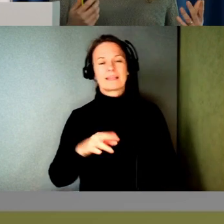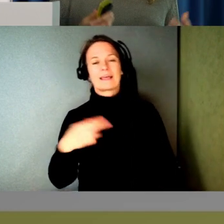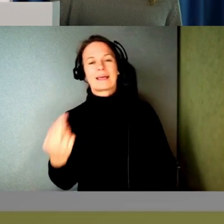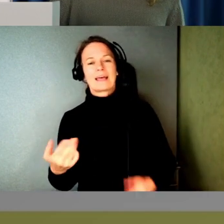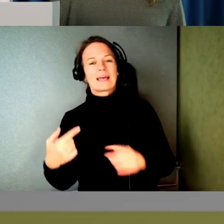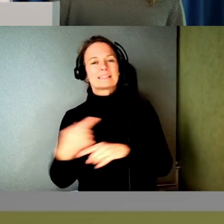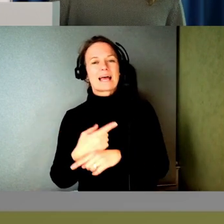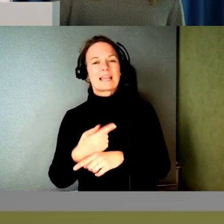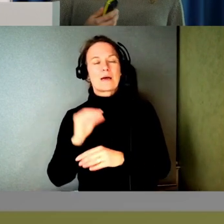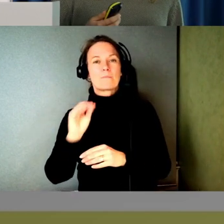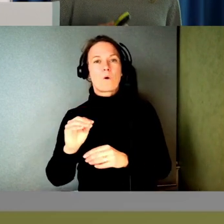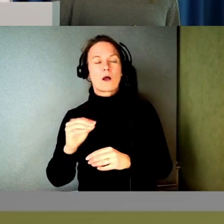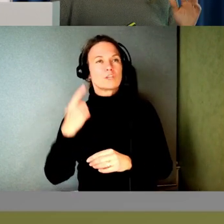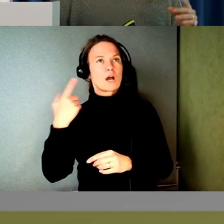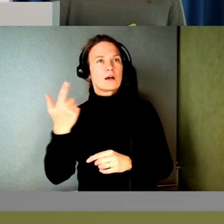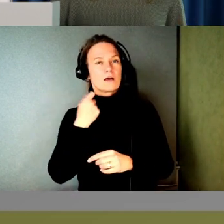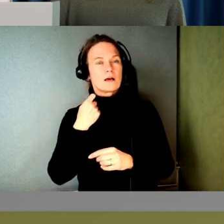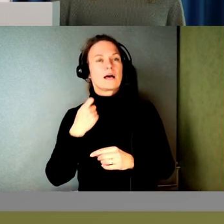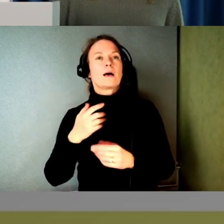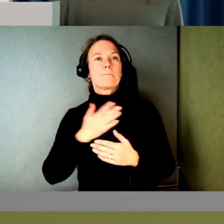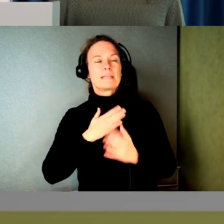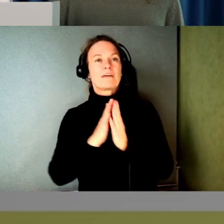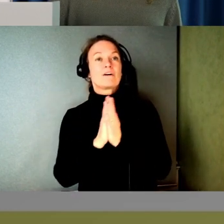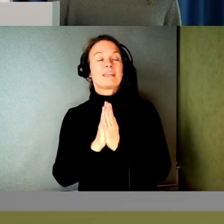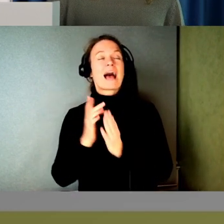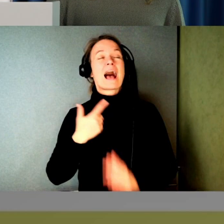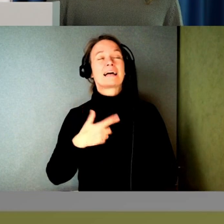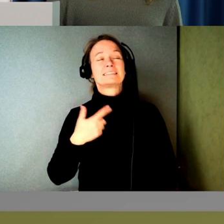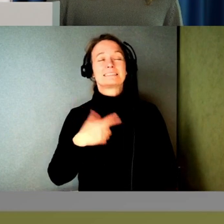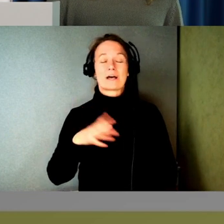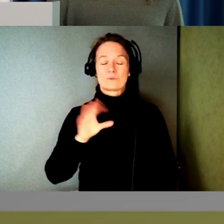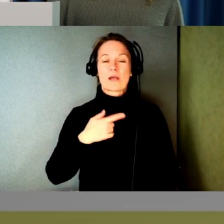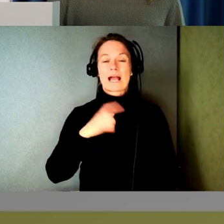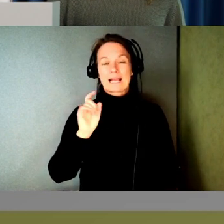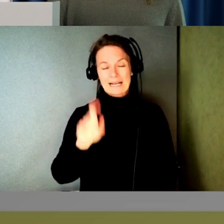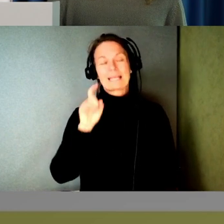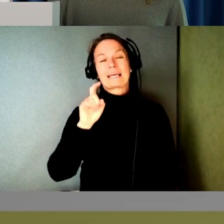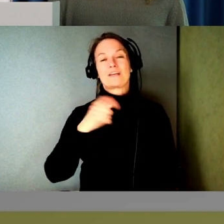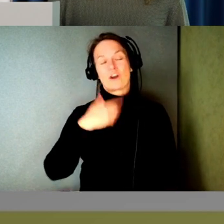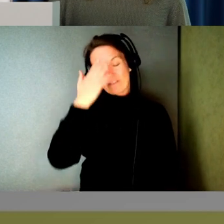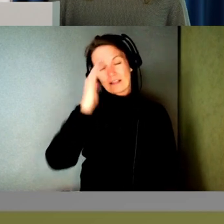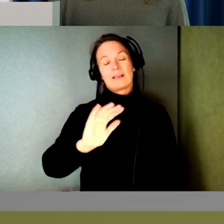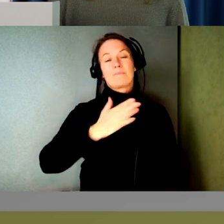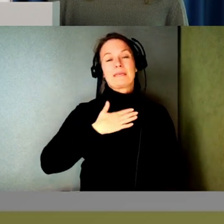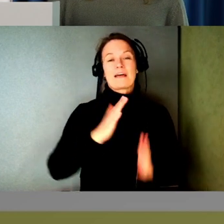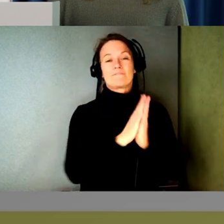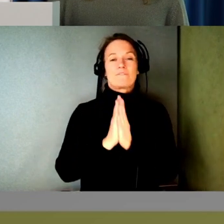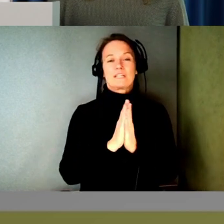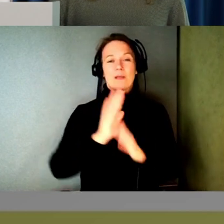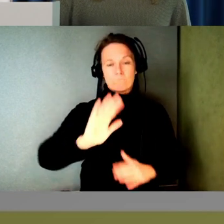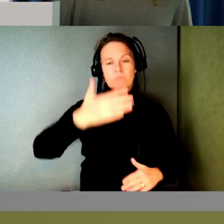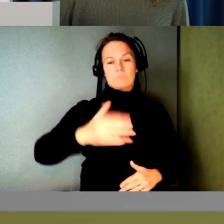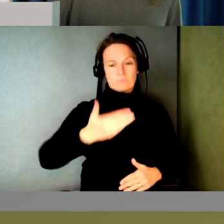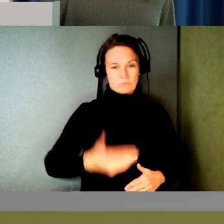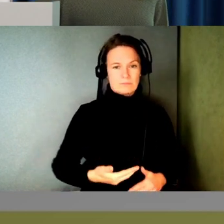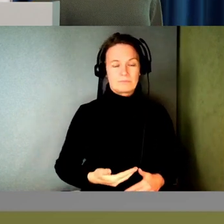eller om det är det jag hör Ja men då vet jag att klickar jag här så kan jag se favoriter som jag har sparat så då säger det betydligt mer om